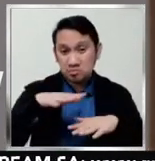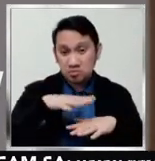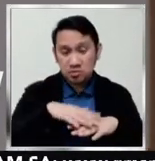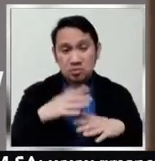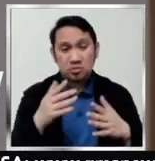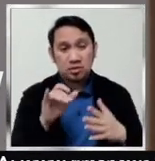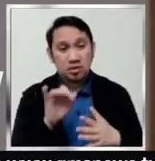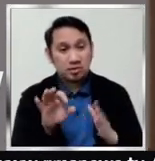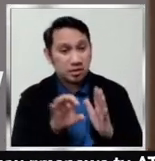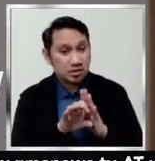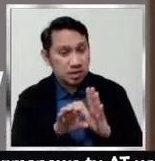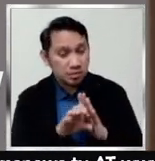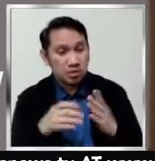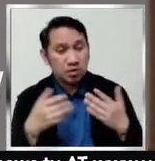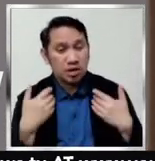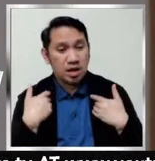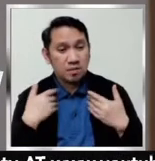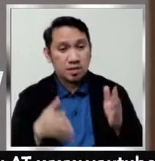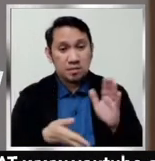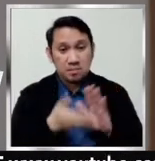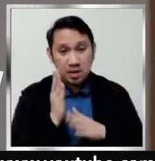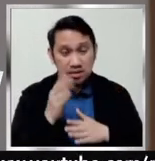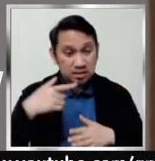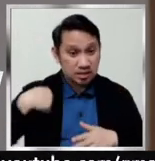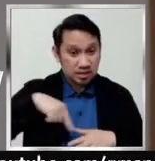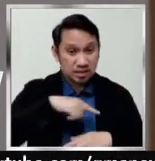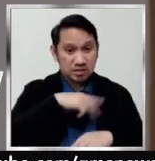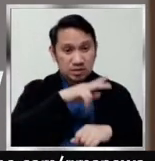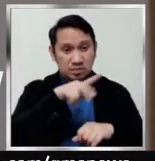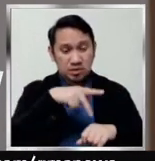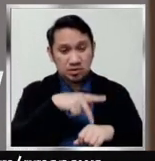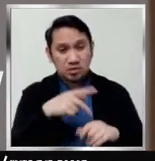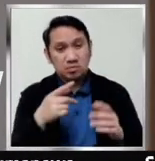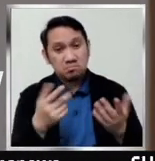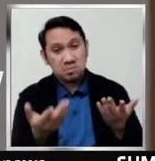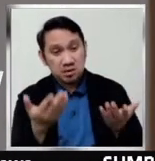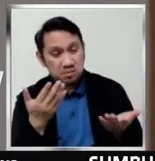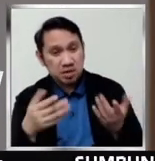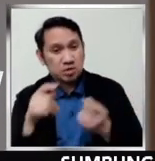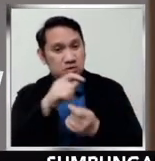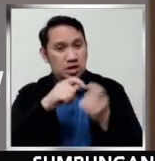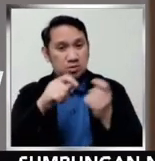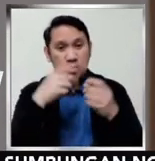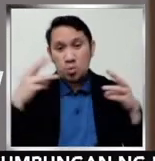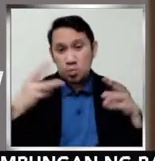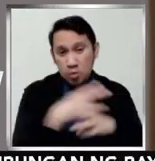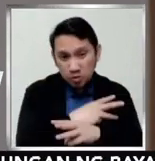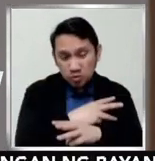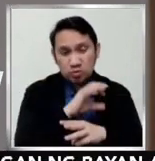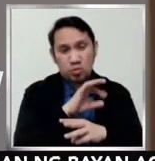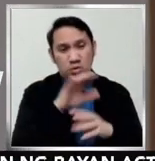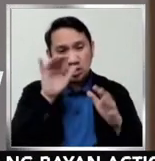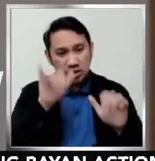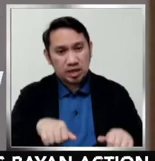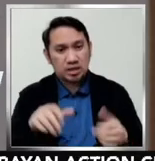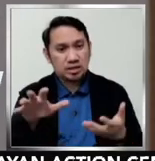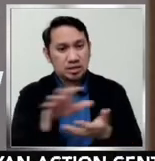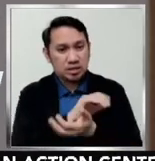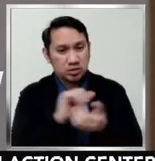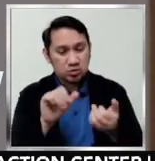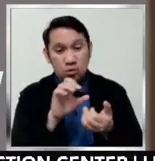po yung tumawid sa atin, magiging lubhang mapaminsala. Kung hindi man po ulan, yung hangin naman po malakas.